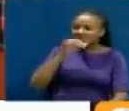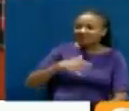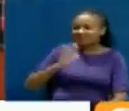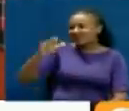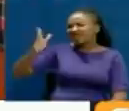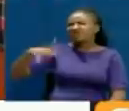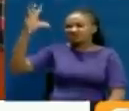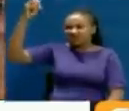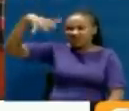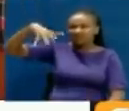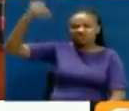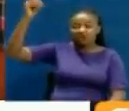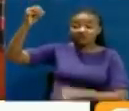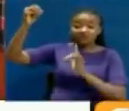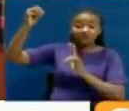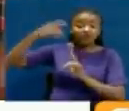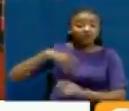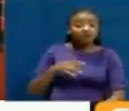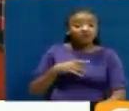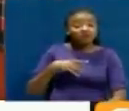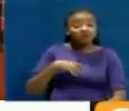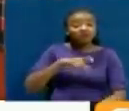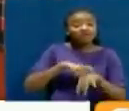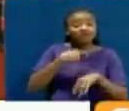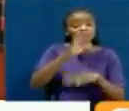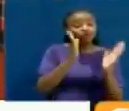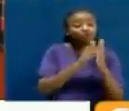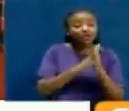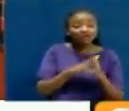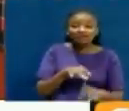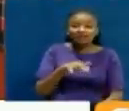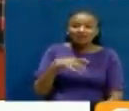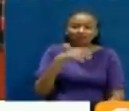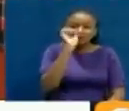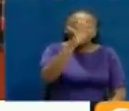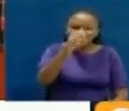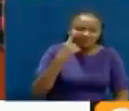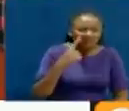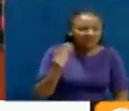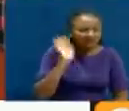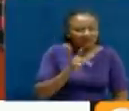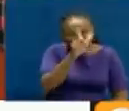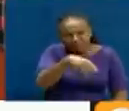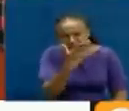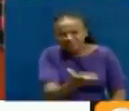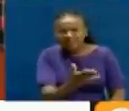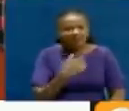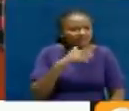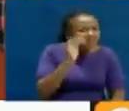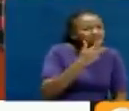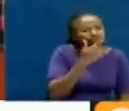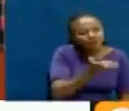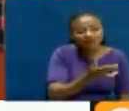nikienda washroom nakuta kijana anasoma amejifungia kwa choo. Nikamuuliza nikubisha nasikia mtu ako kwa washroom. Nikamwambia ni nani ni